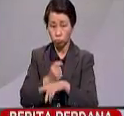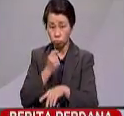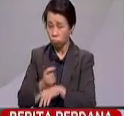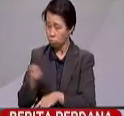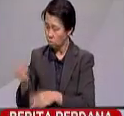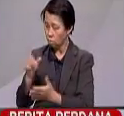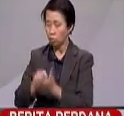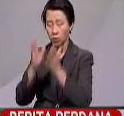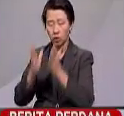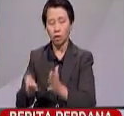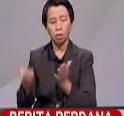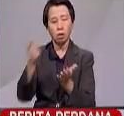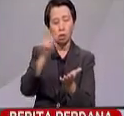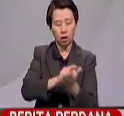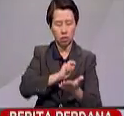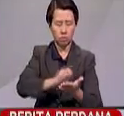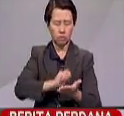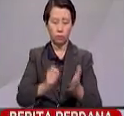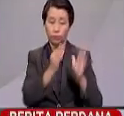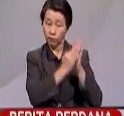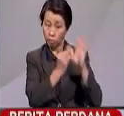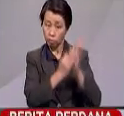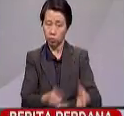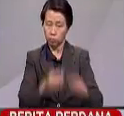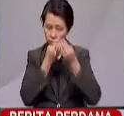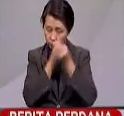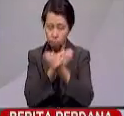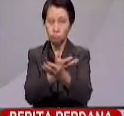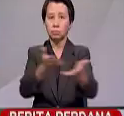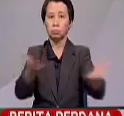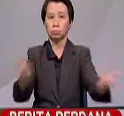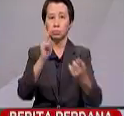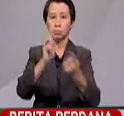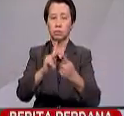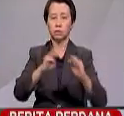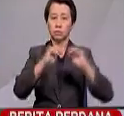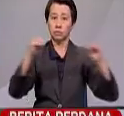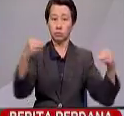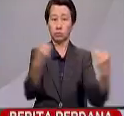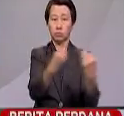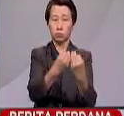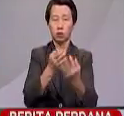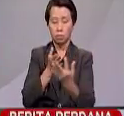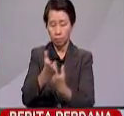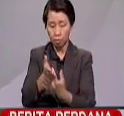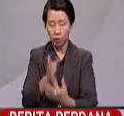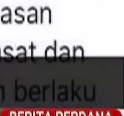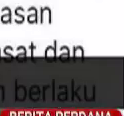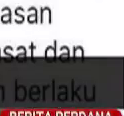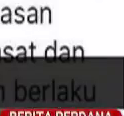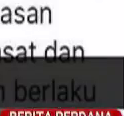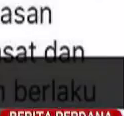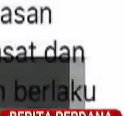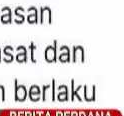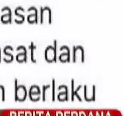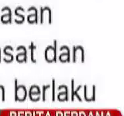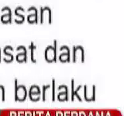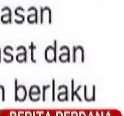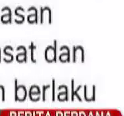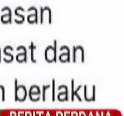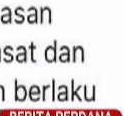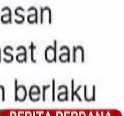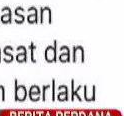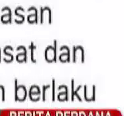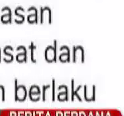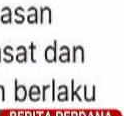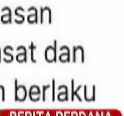wartawan adalah untuk melaporkan fakta supaya maklumat disampaikan kepada masyarakat. Menerusi Facebooknya, Gobind menjelaskan